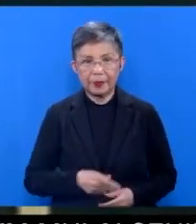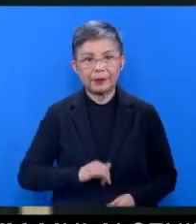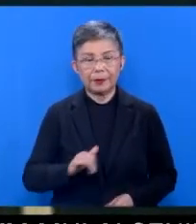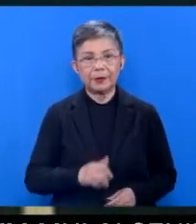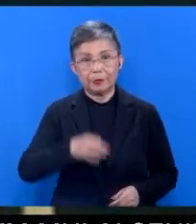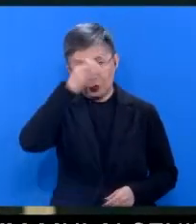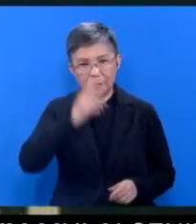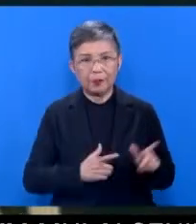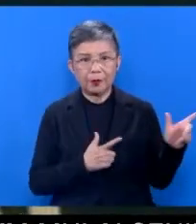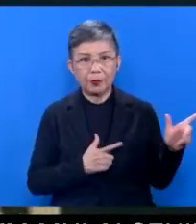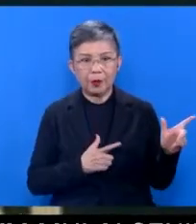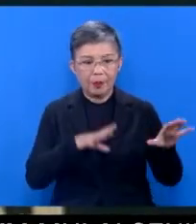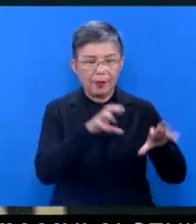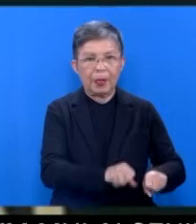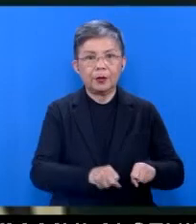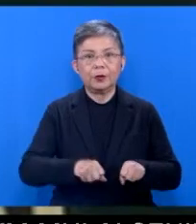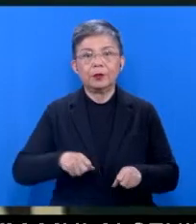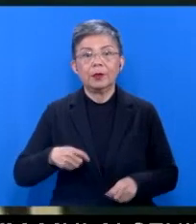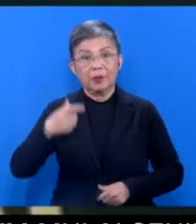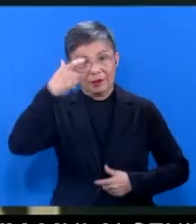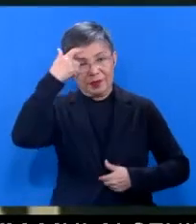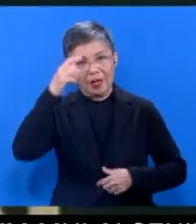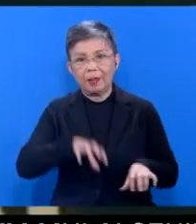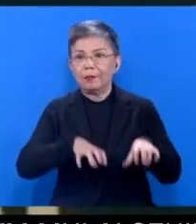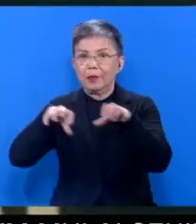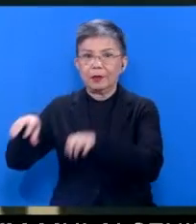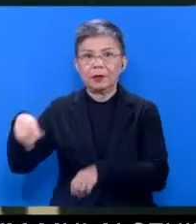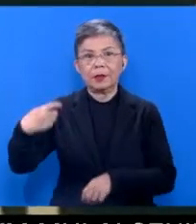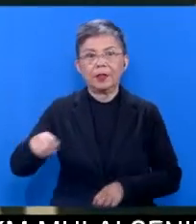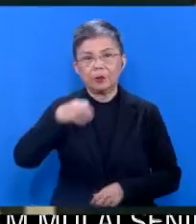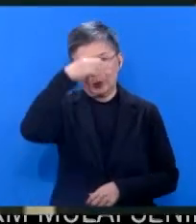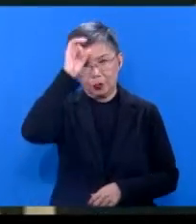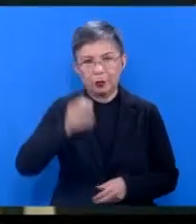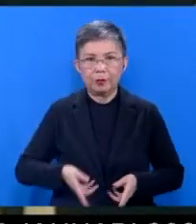mengamankan pelaku dan memboyong pelaku ke Polsek Medan Labuhan.